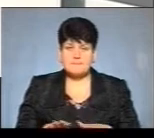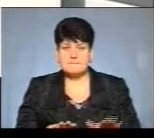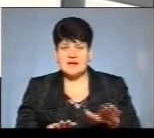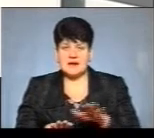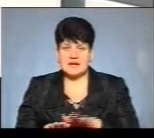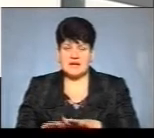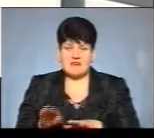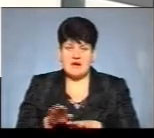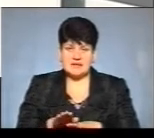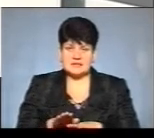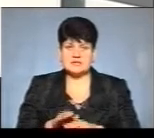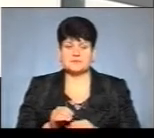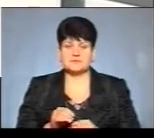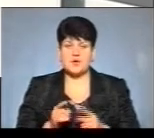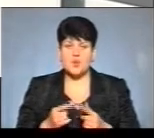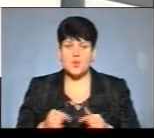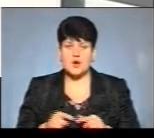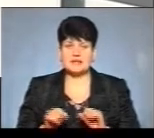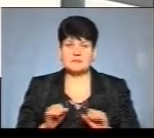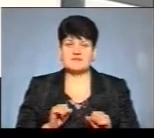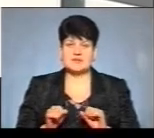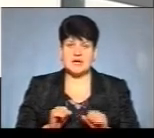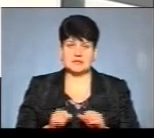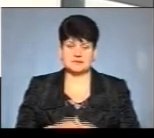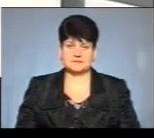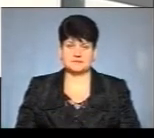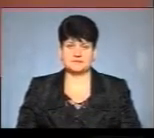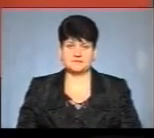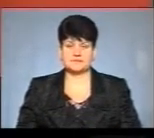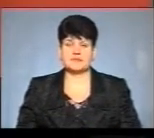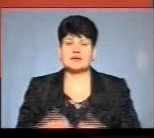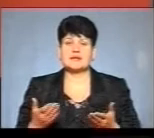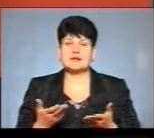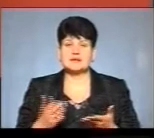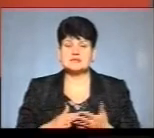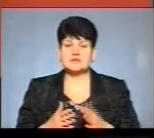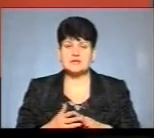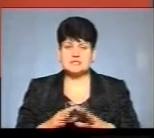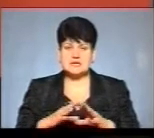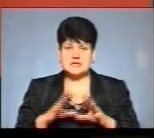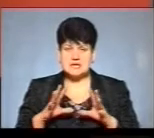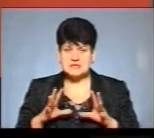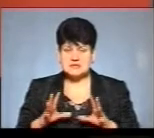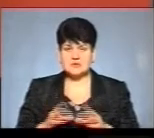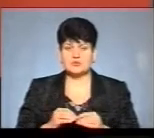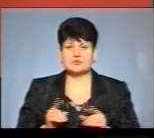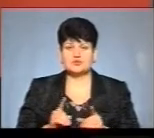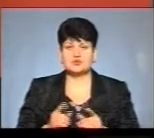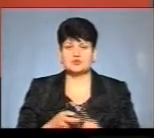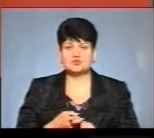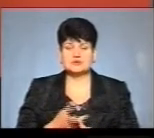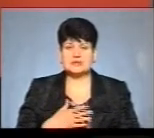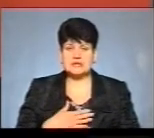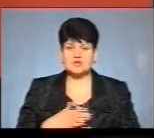перекриватися органами влади. Яка ситуація, які загалом тенденції, що стосуються і нашого